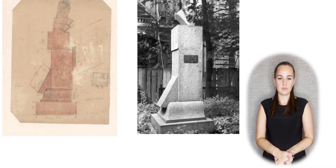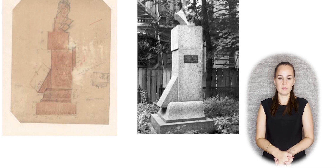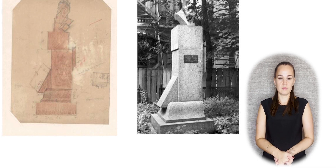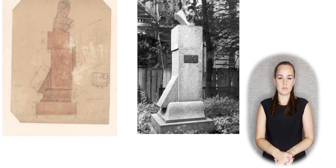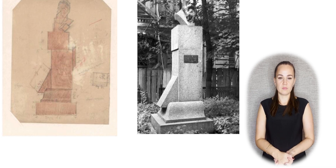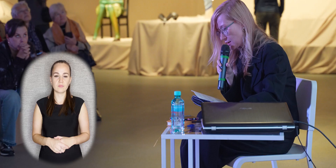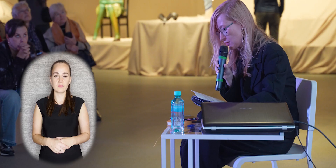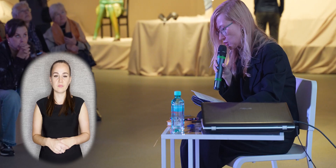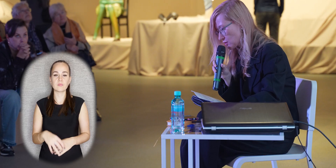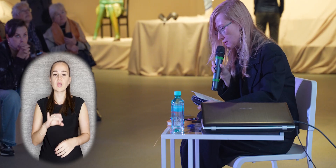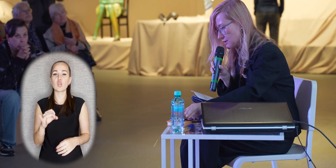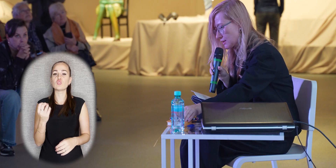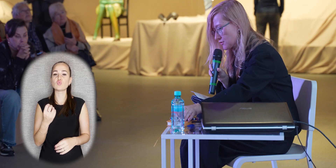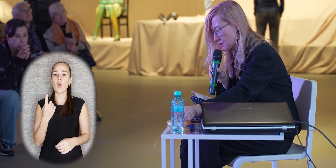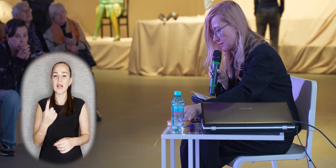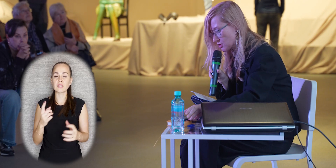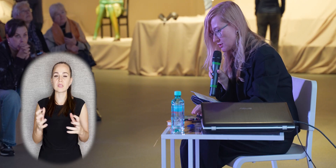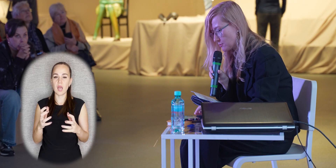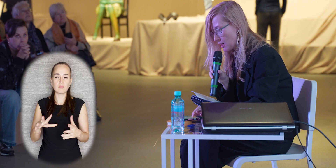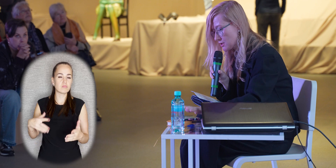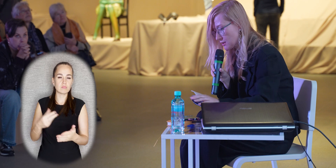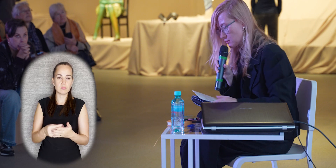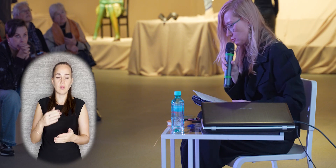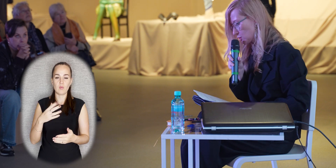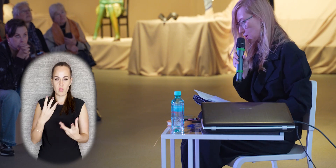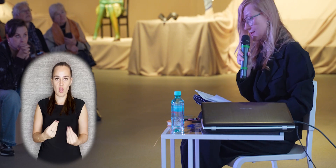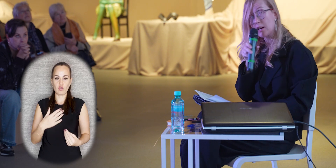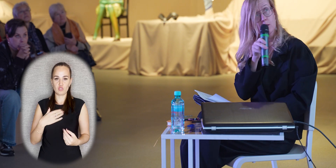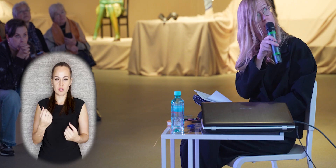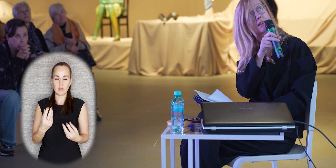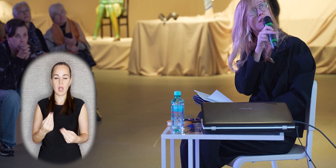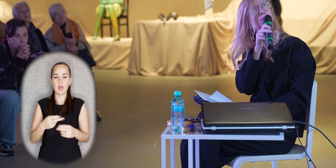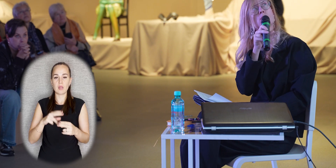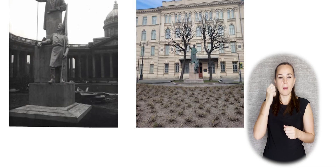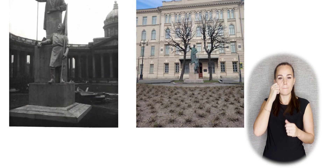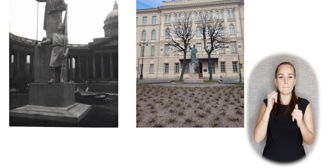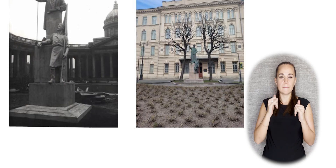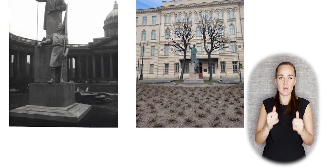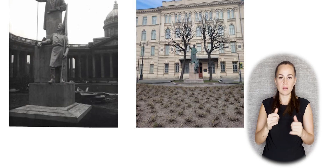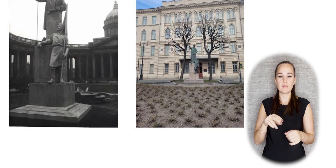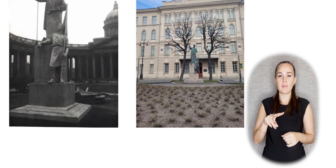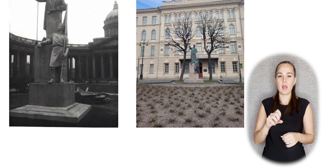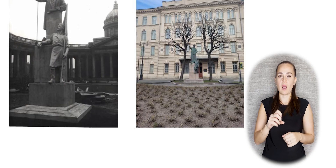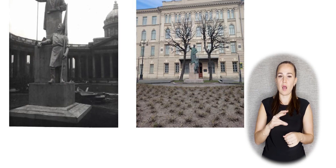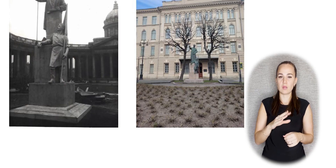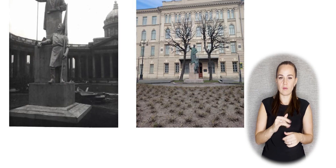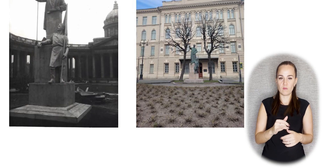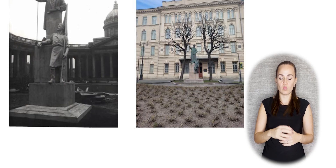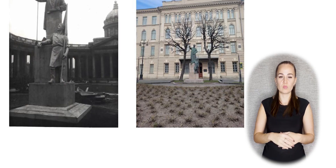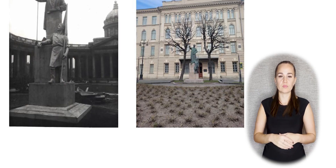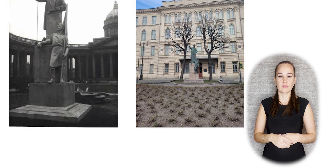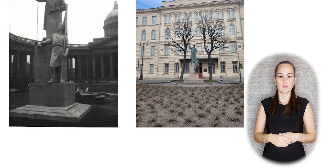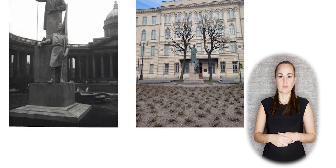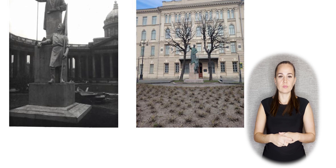в нашем распоряжении. И еще один сохранившийся до наших дней памятник, который многие знают, это памятник Плеханову, работы скульптора